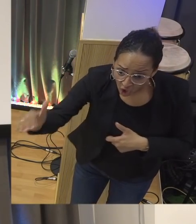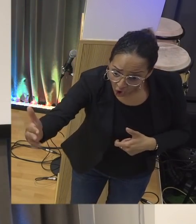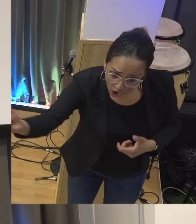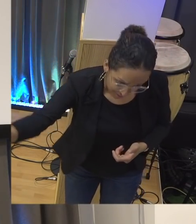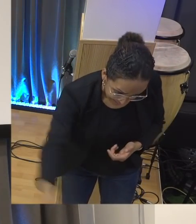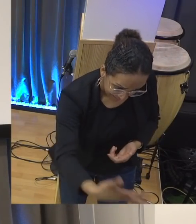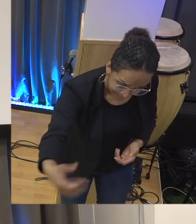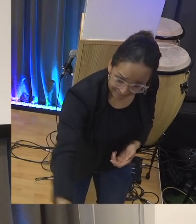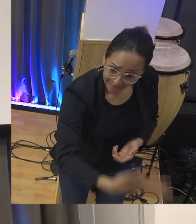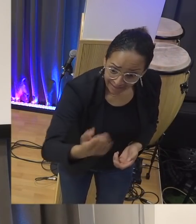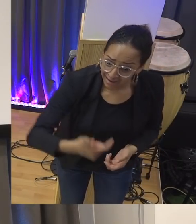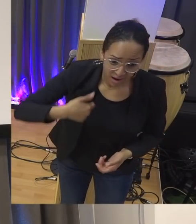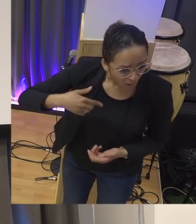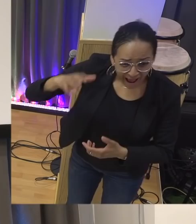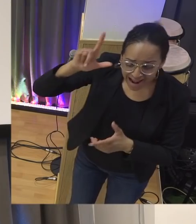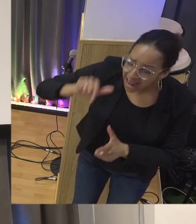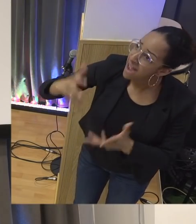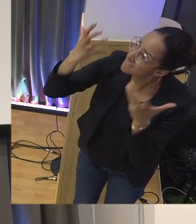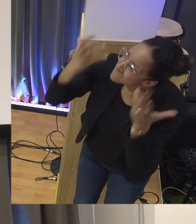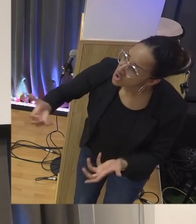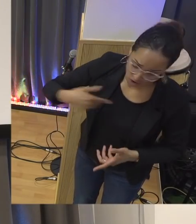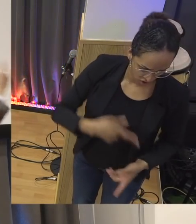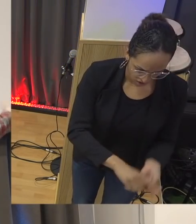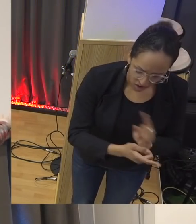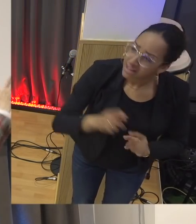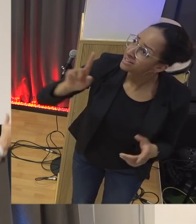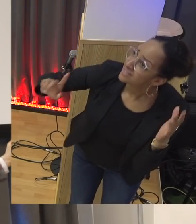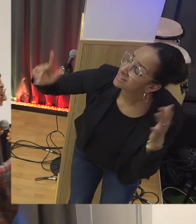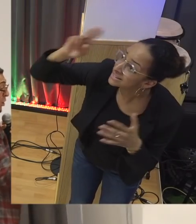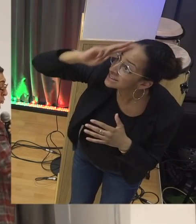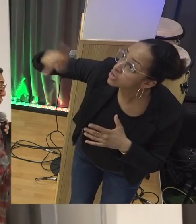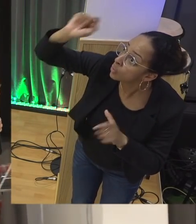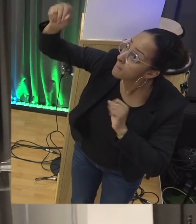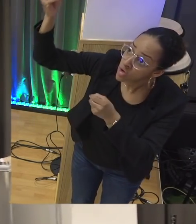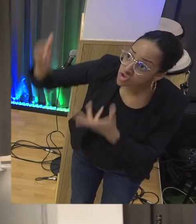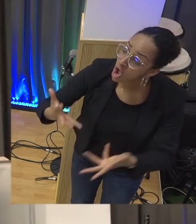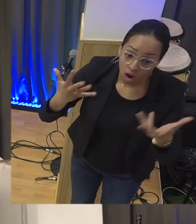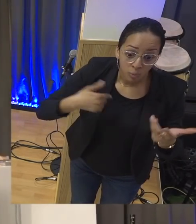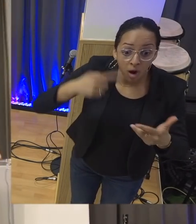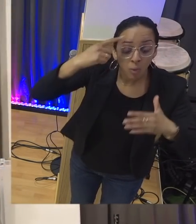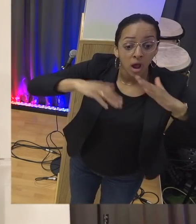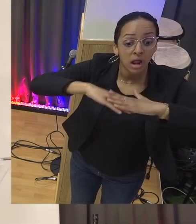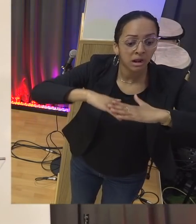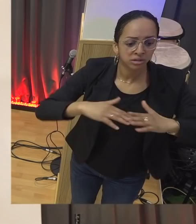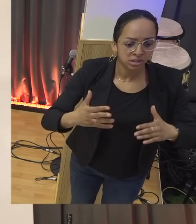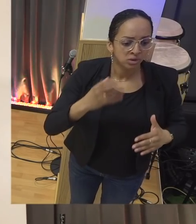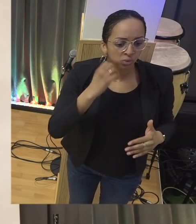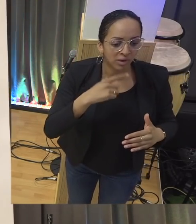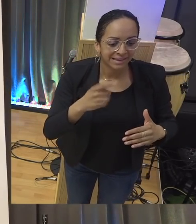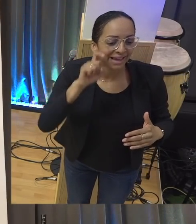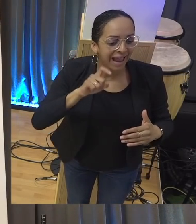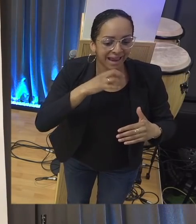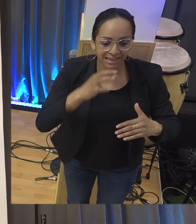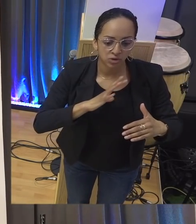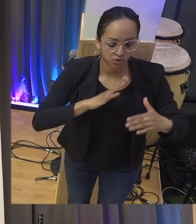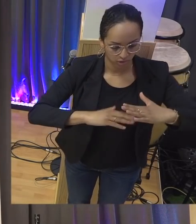Seigneur, je veux y croire, je ne veux pas désespérer. Seigneur, tu es capable de faire infiniment au-delà. Justement, le superlatif hyperikperissou en grec nous